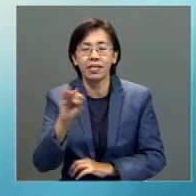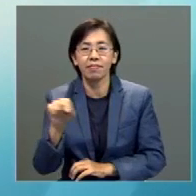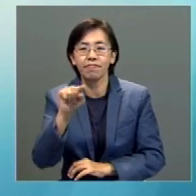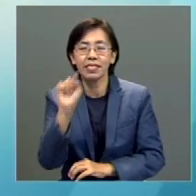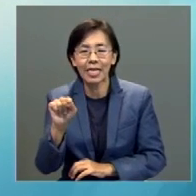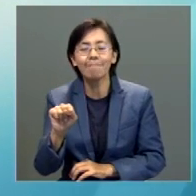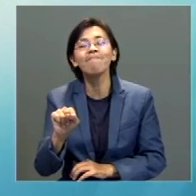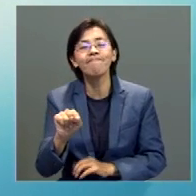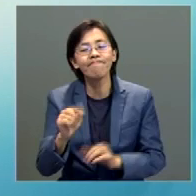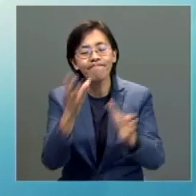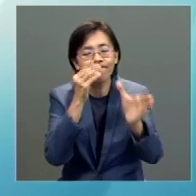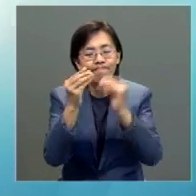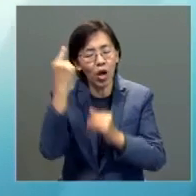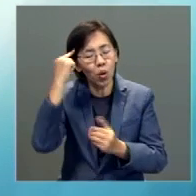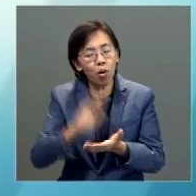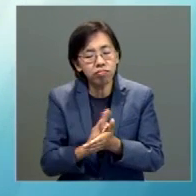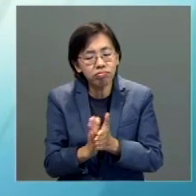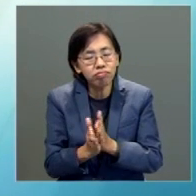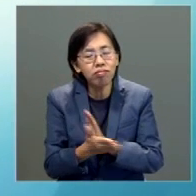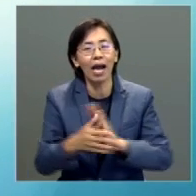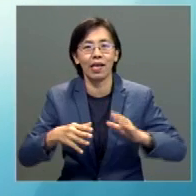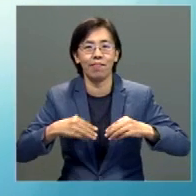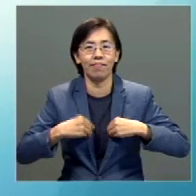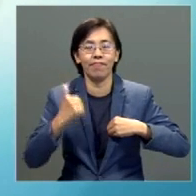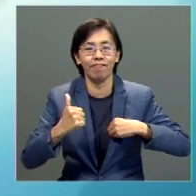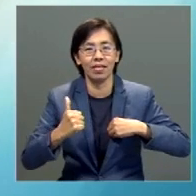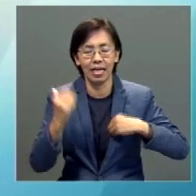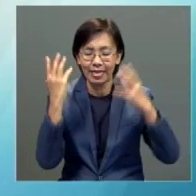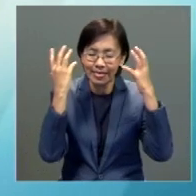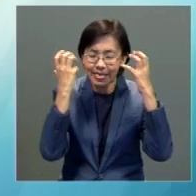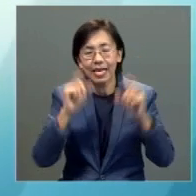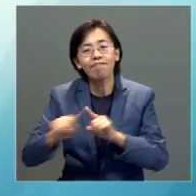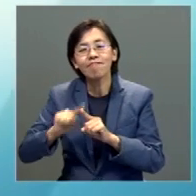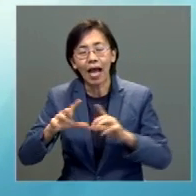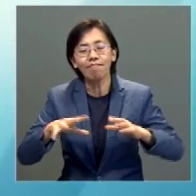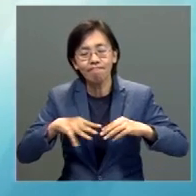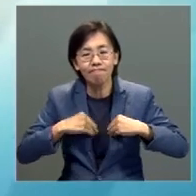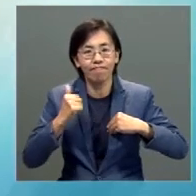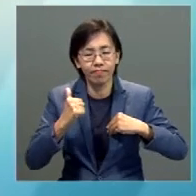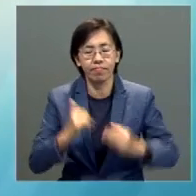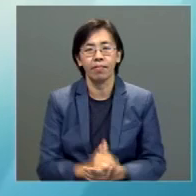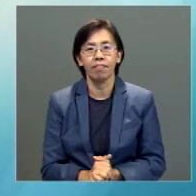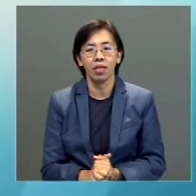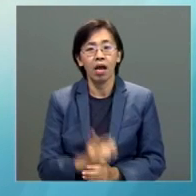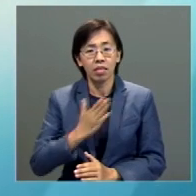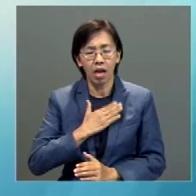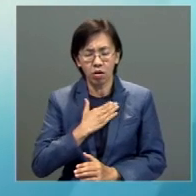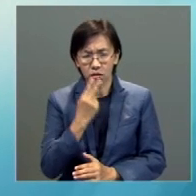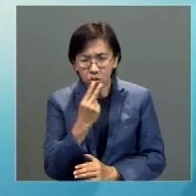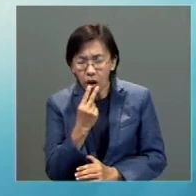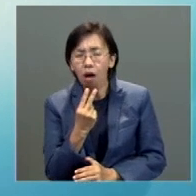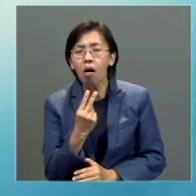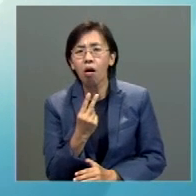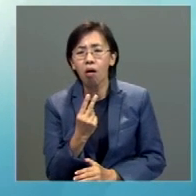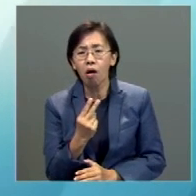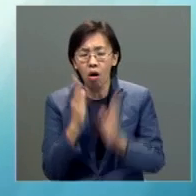วได้ท่านอยู่กับสิ่งต่างๆเหล่านี้ได้เป็นความเครียดต่างๆเหล่านี้ได้แต่เราก็ต้องเอาสรรพกำลังเอาค